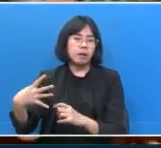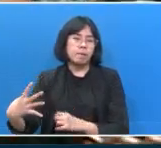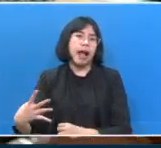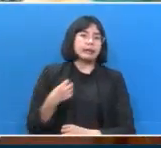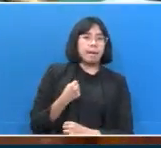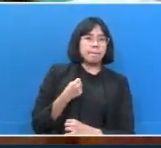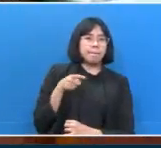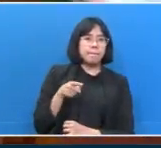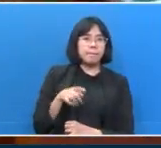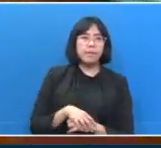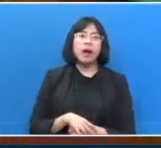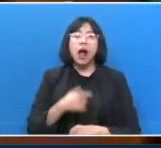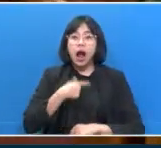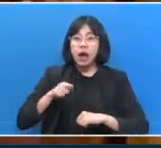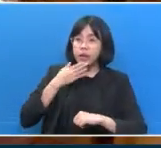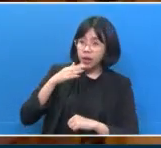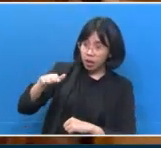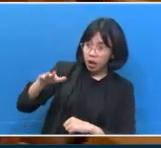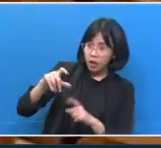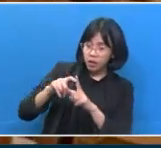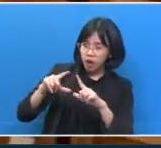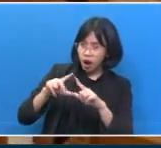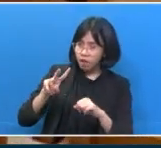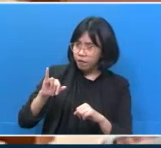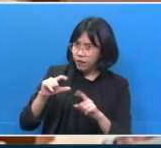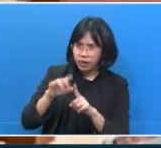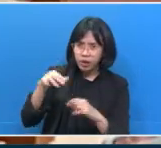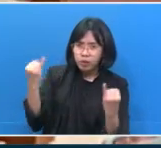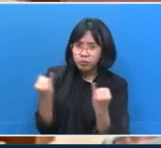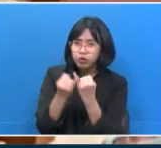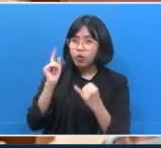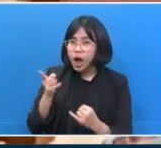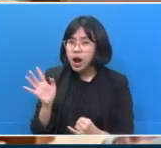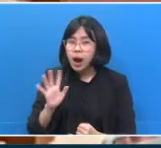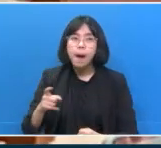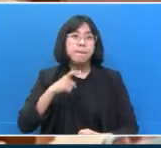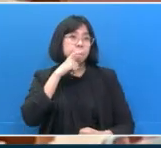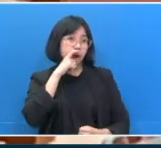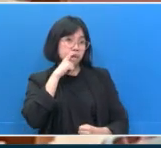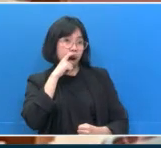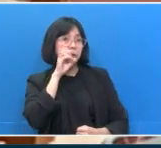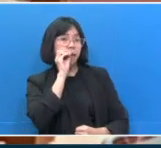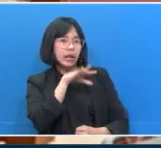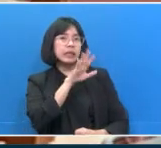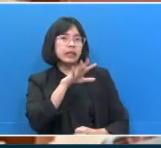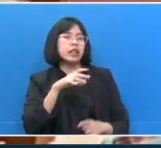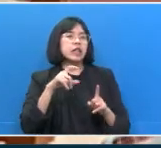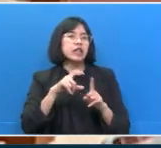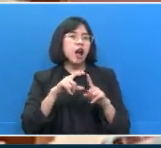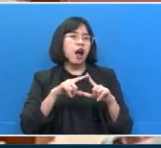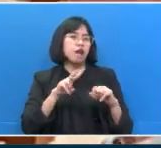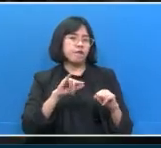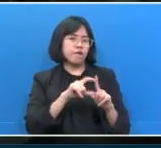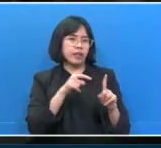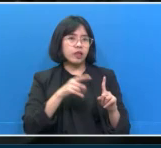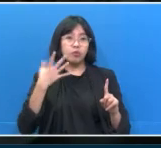anggota, apakah David punya musuh atau diancam? Jonathan menjelaskan David pernah menerima ancaman dari